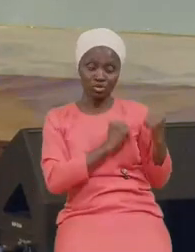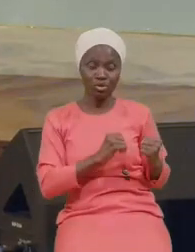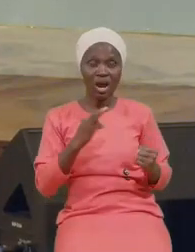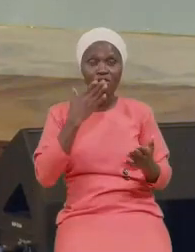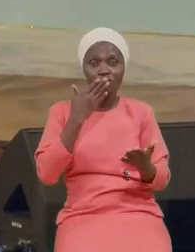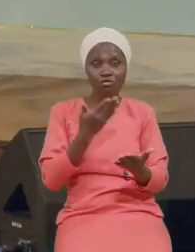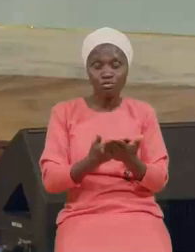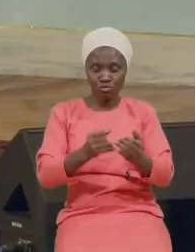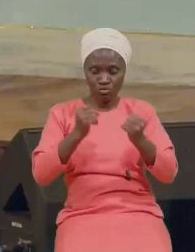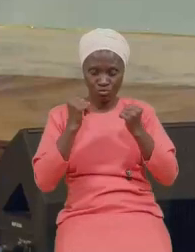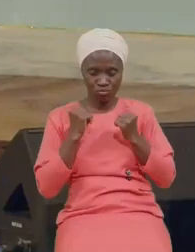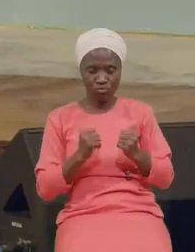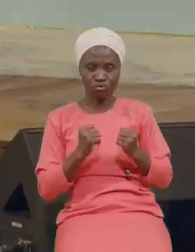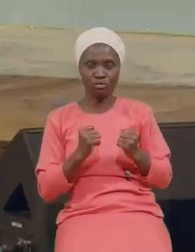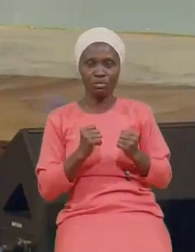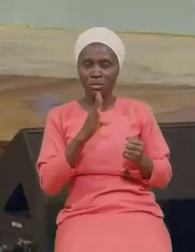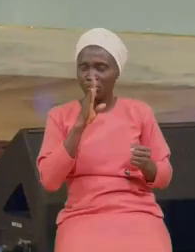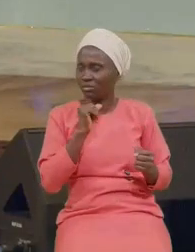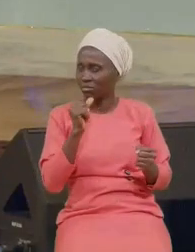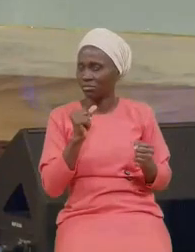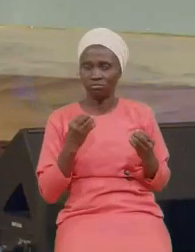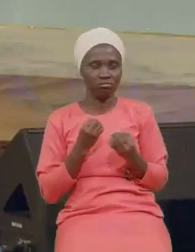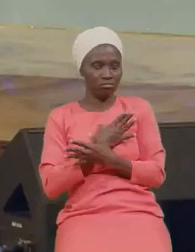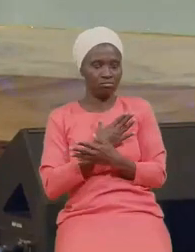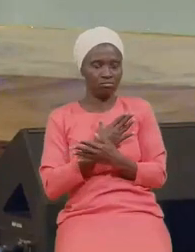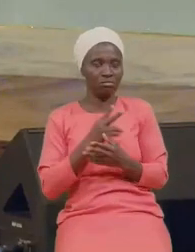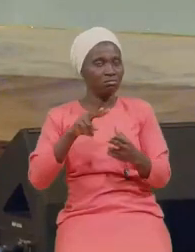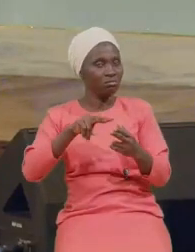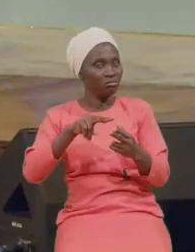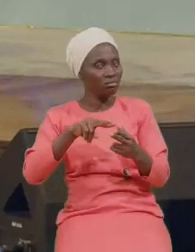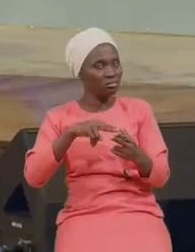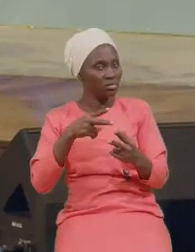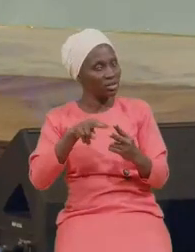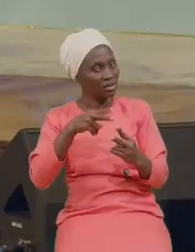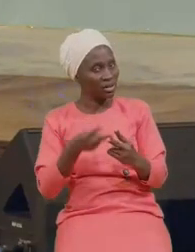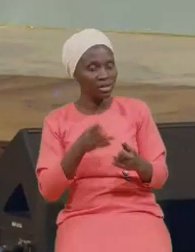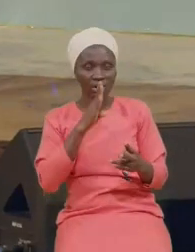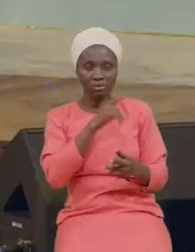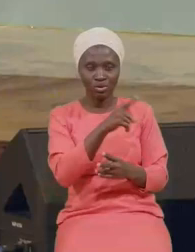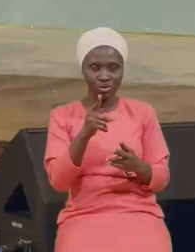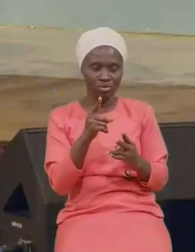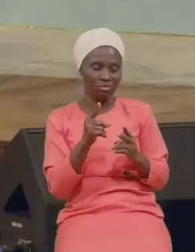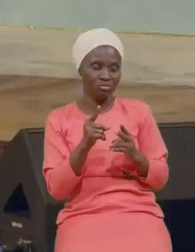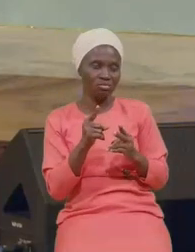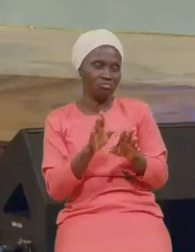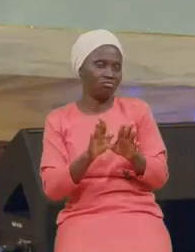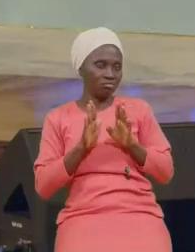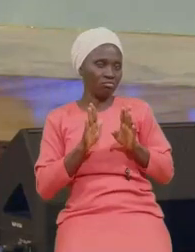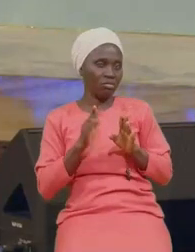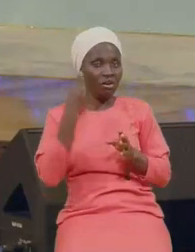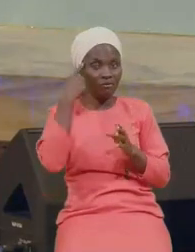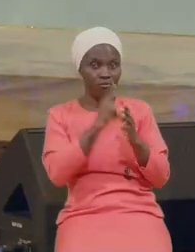donné cet ordre forte victoire et prends courage ne te ferai pas noté pourvente point car l'Éternel